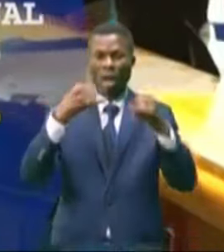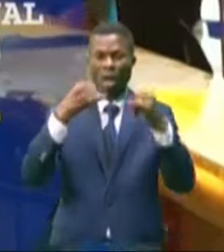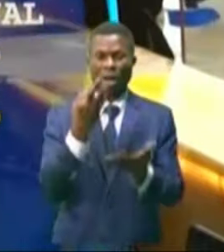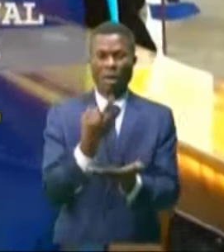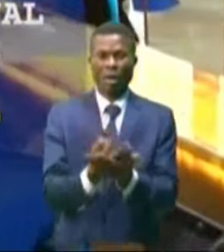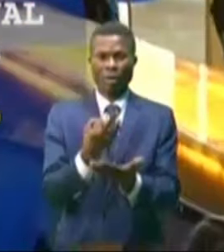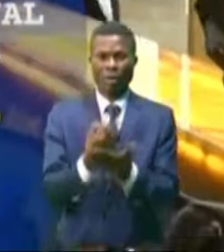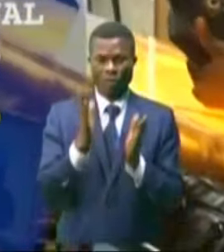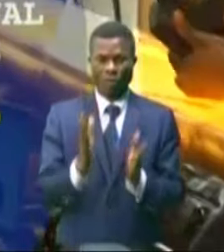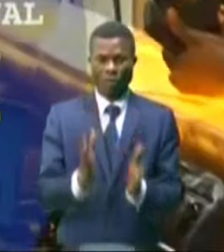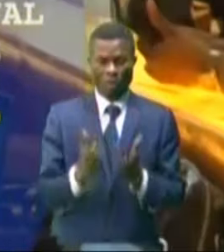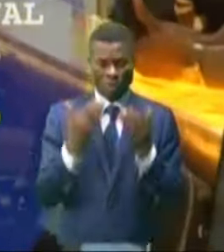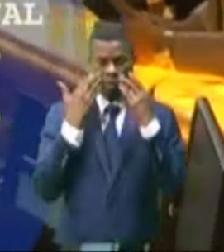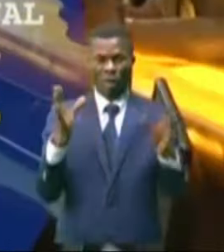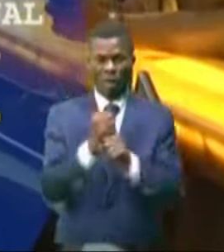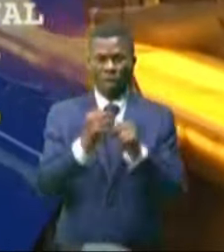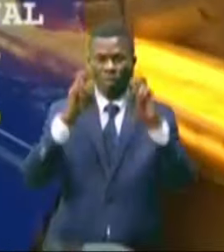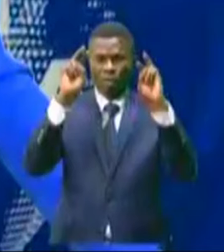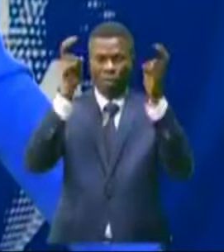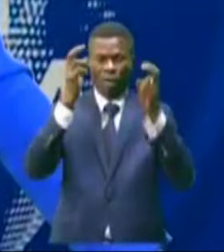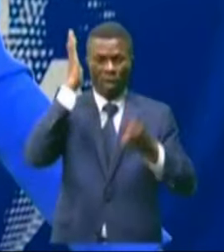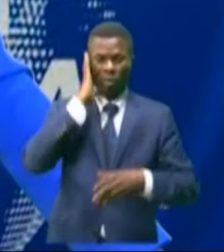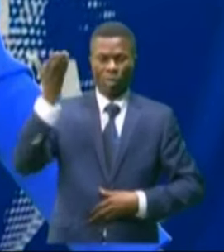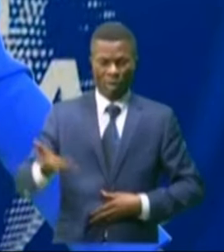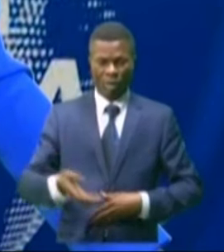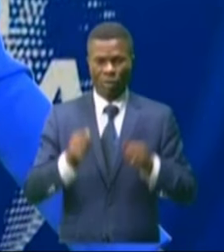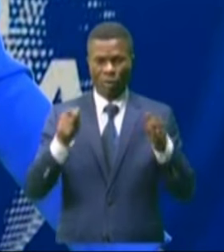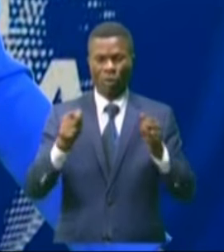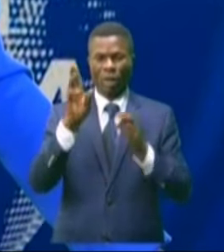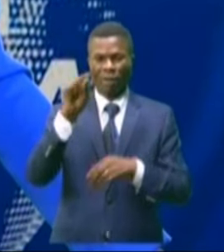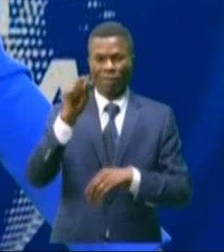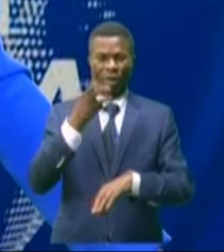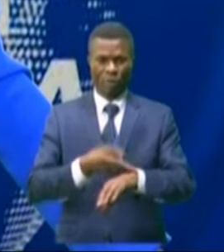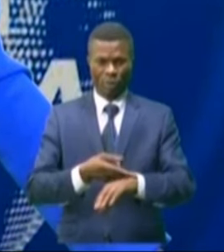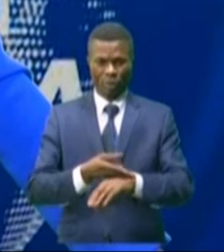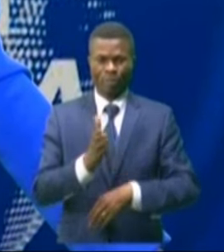financière. Voilà tout pour les titres. Bienvenue dans ce journal.